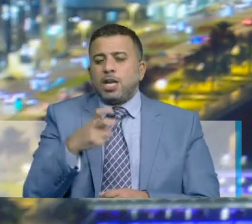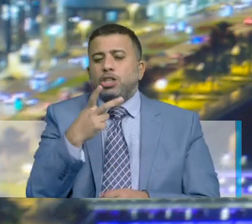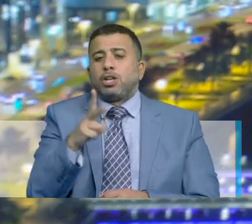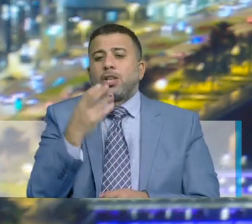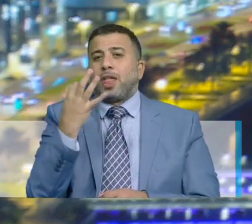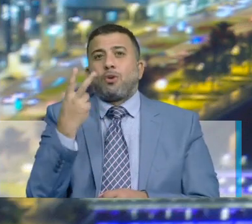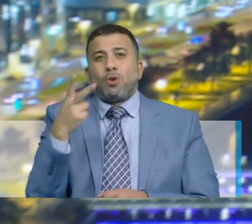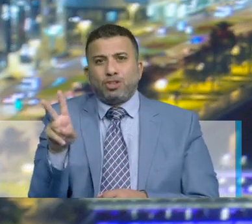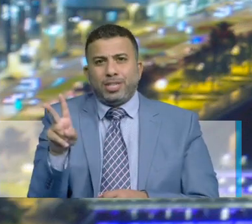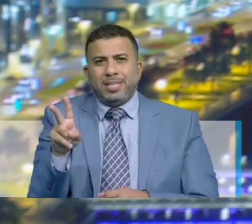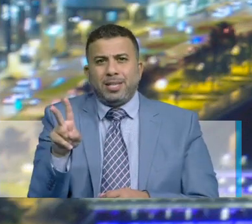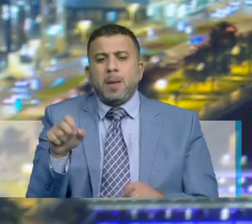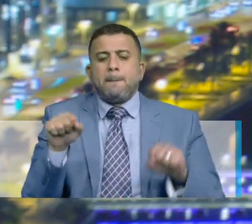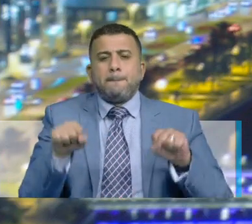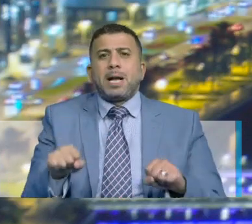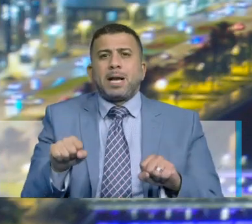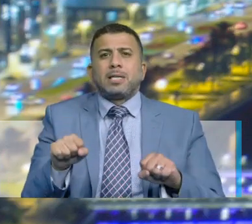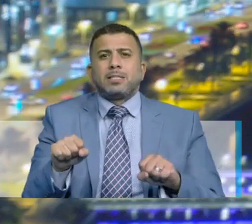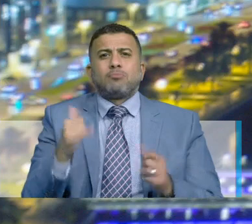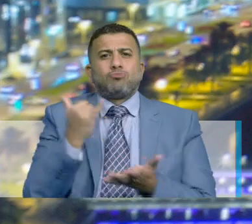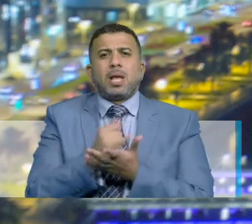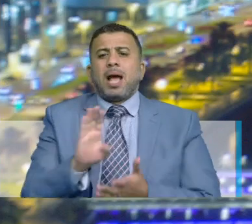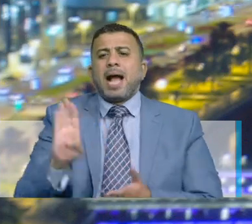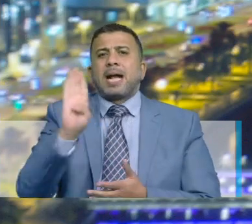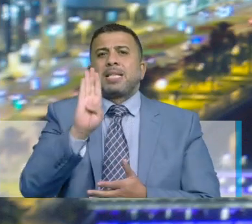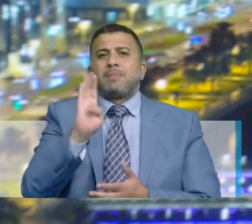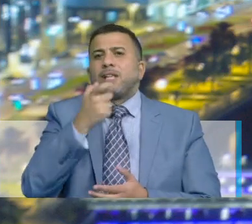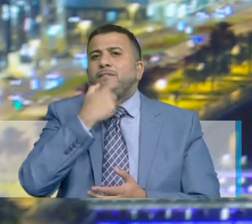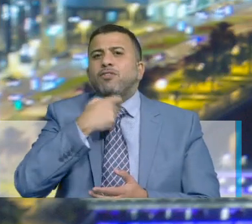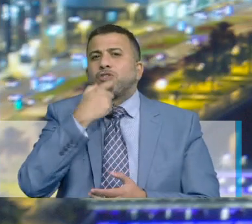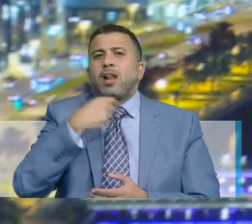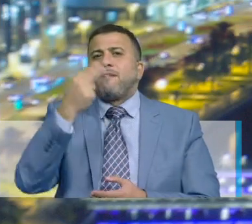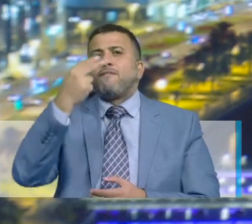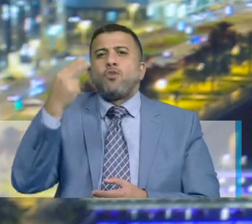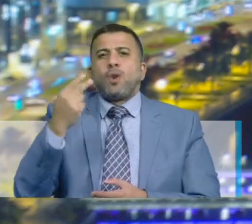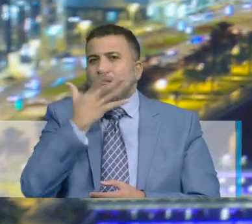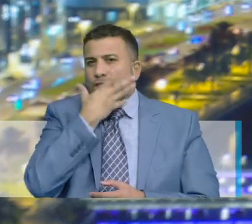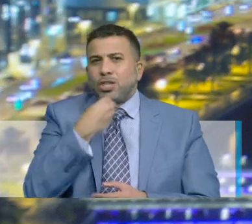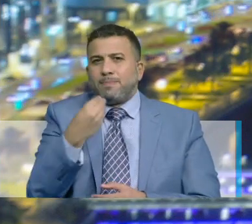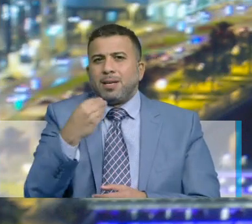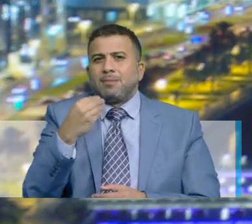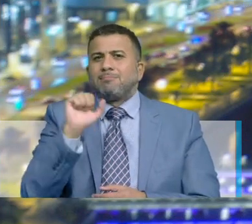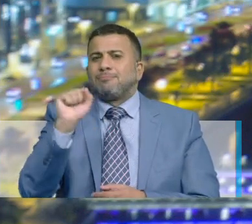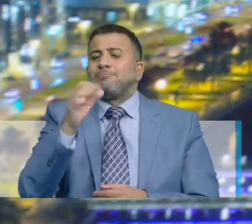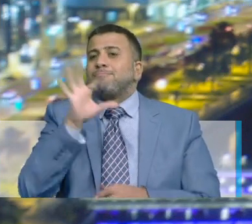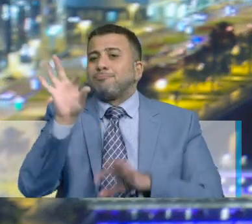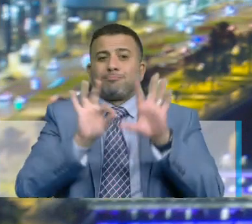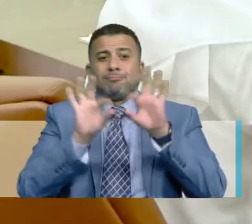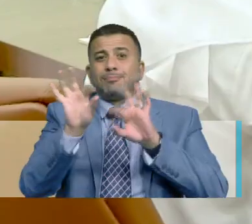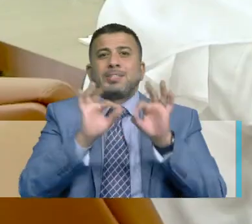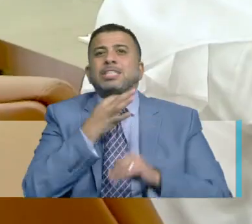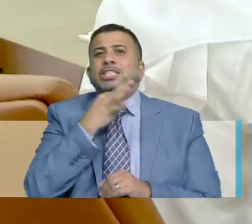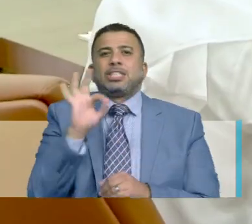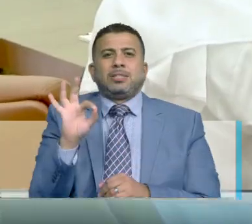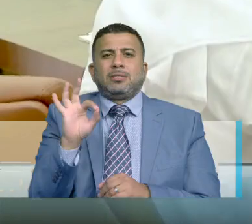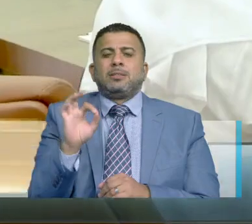2023 لمجلسي امناء اكاديميه الفجيره للفنون الجميله في تشكله الجديد